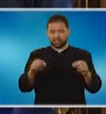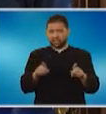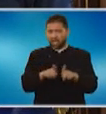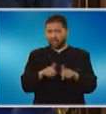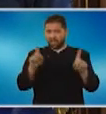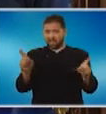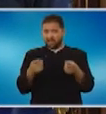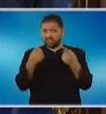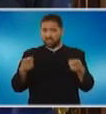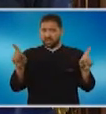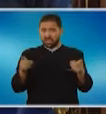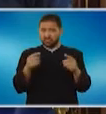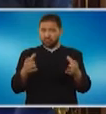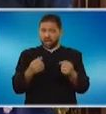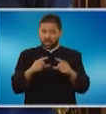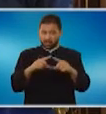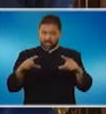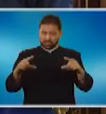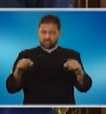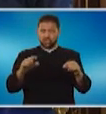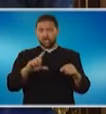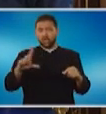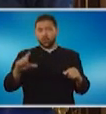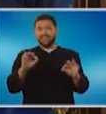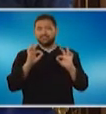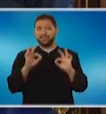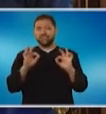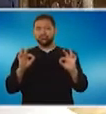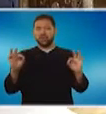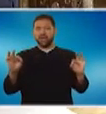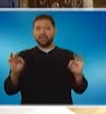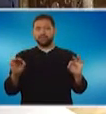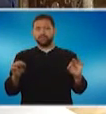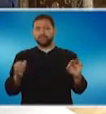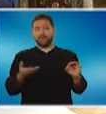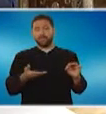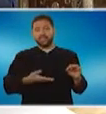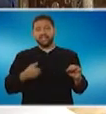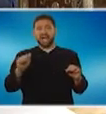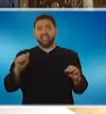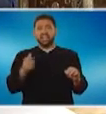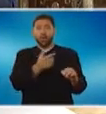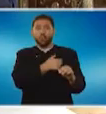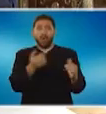lui, are pasajele lui specifice.